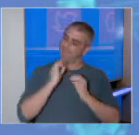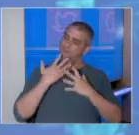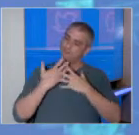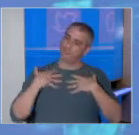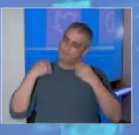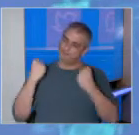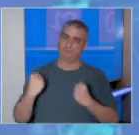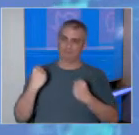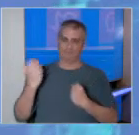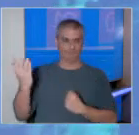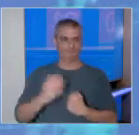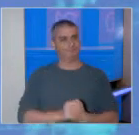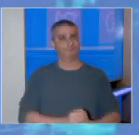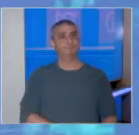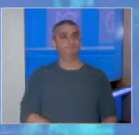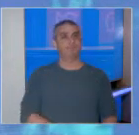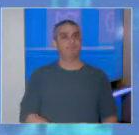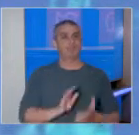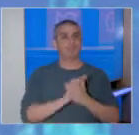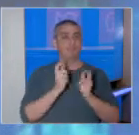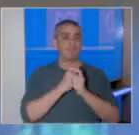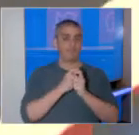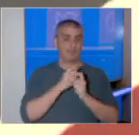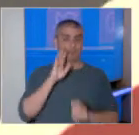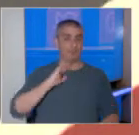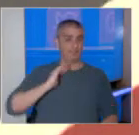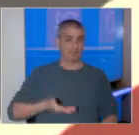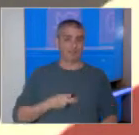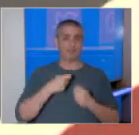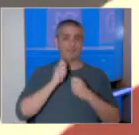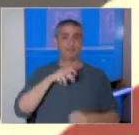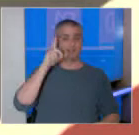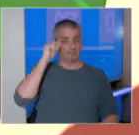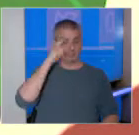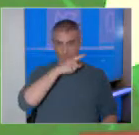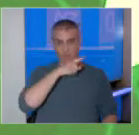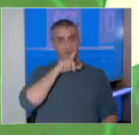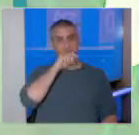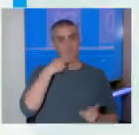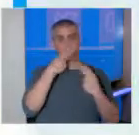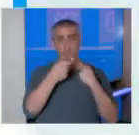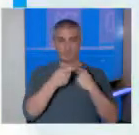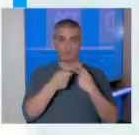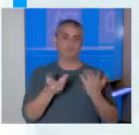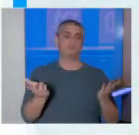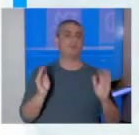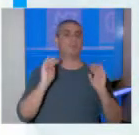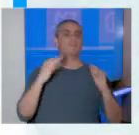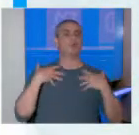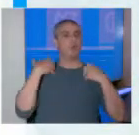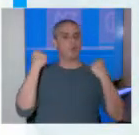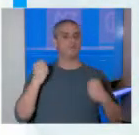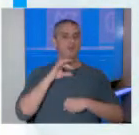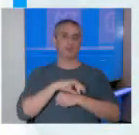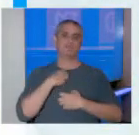בריאות לכולם. חברו למפלגה של ביטן, חבר הכנסת ניר ברקת, ריטוויט את ההודעה הזו והוסיף, ברוך